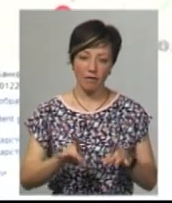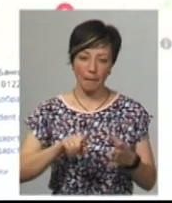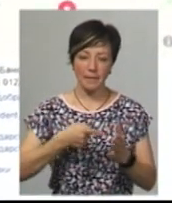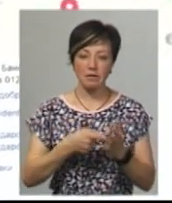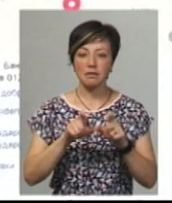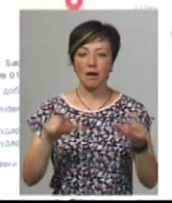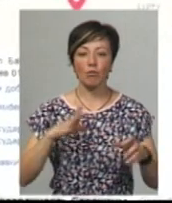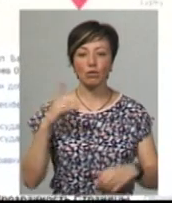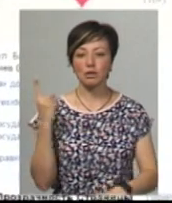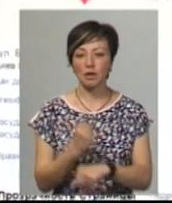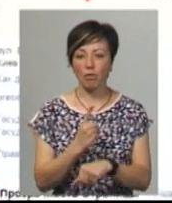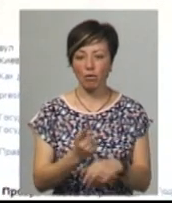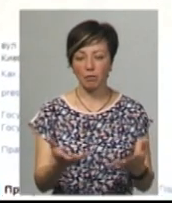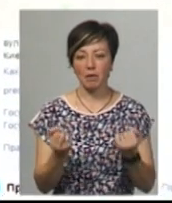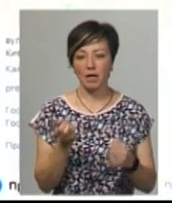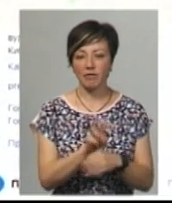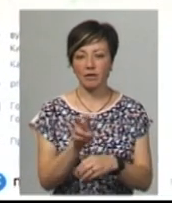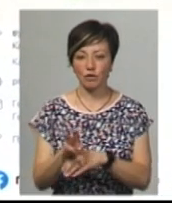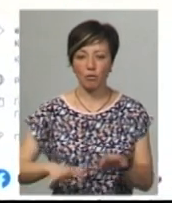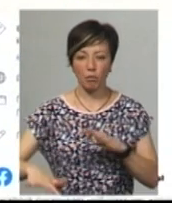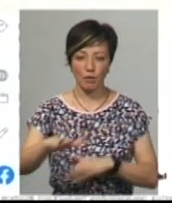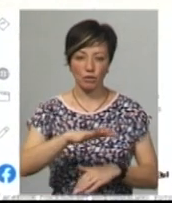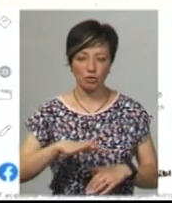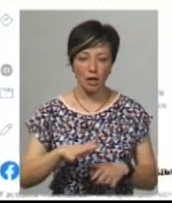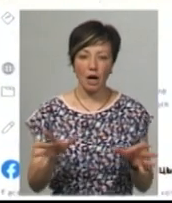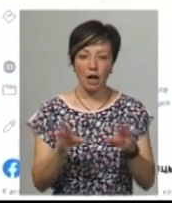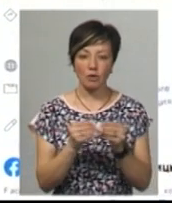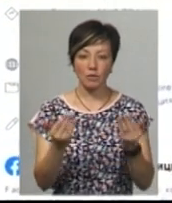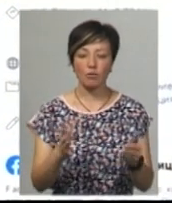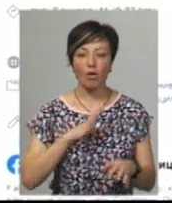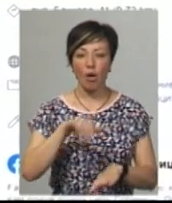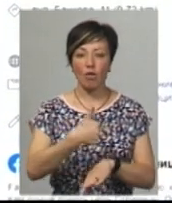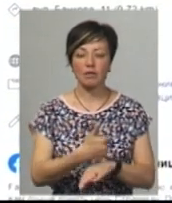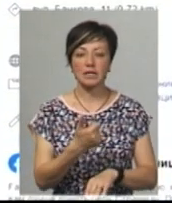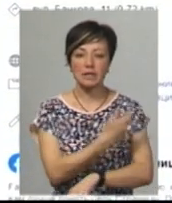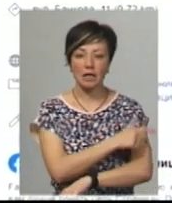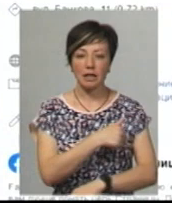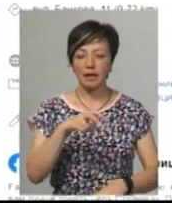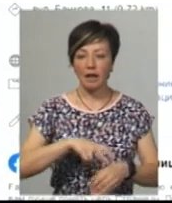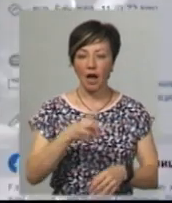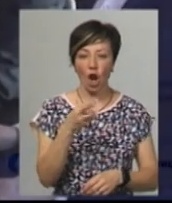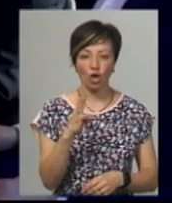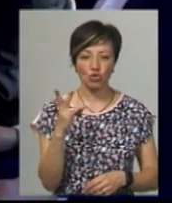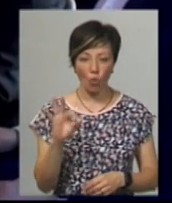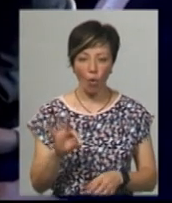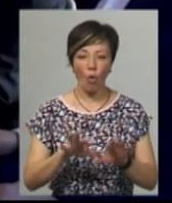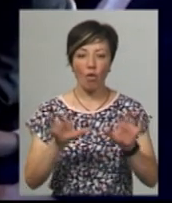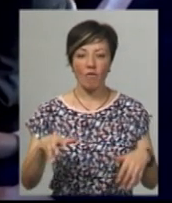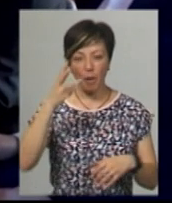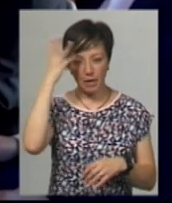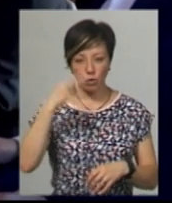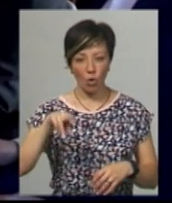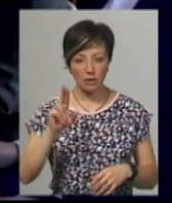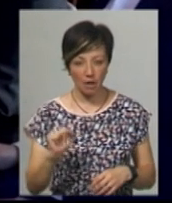коли закладам було заборонено приймати відвідувачів в приміщенні. Разом із ним були головний санітарний лікар Віктор Ляшко, голова Хмельницької ОДА